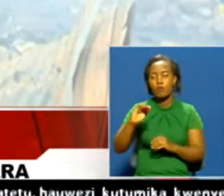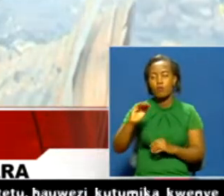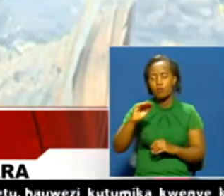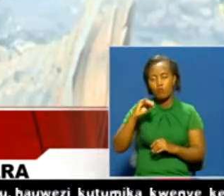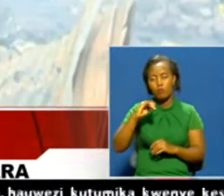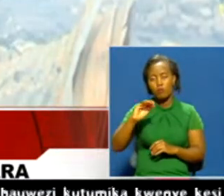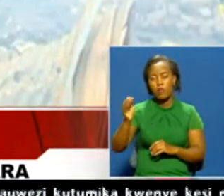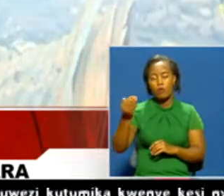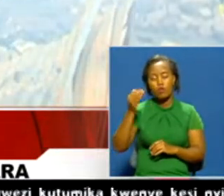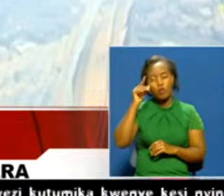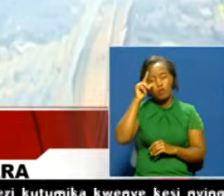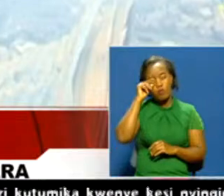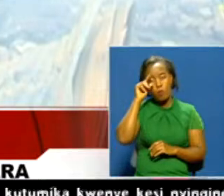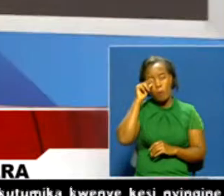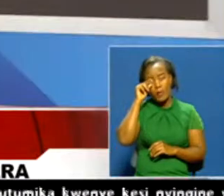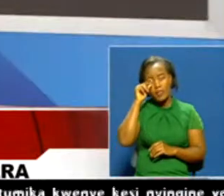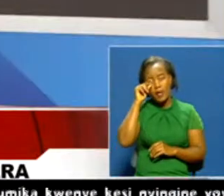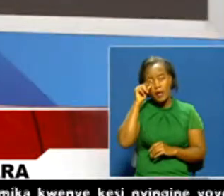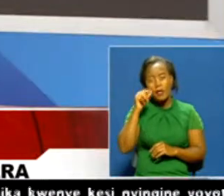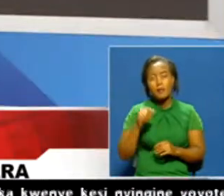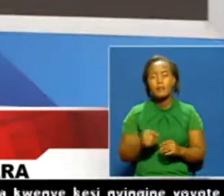kaunti ya Mombasa.